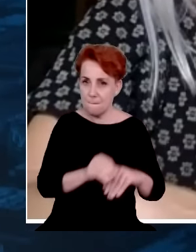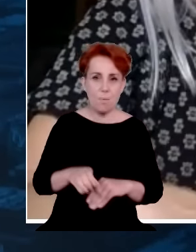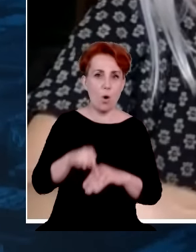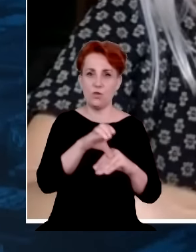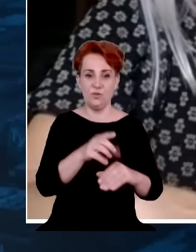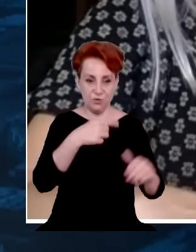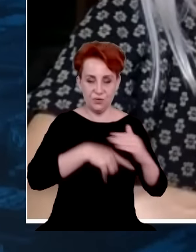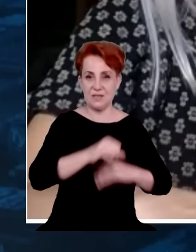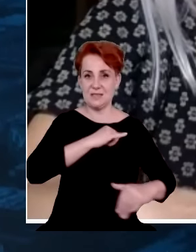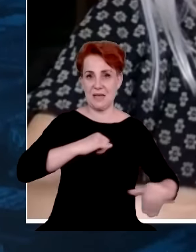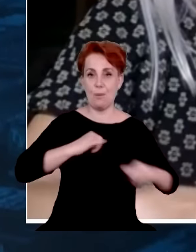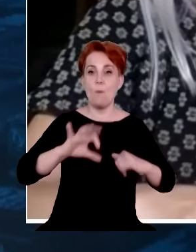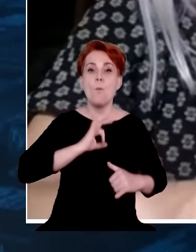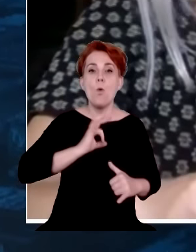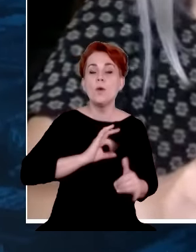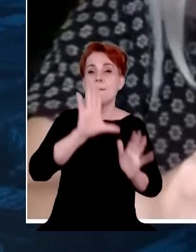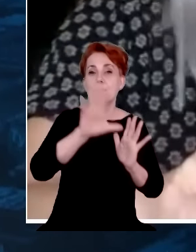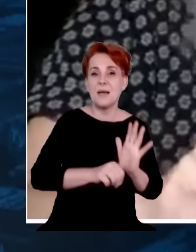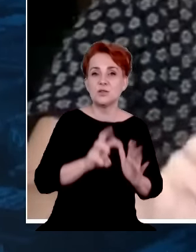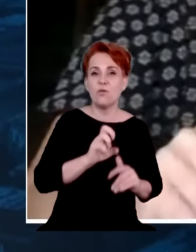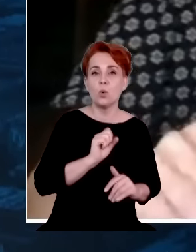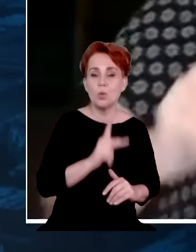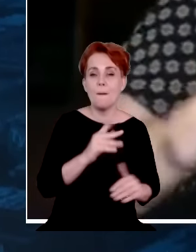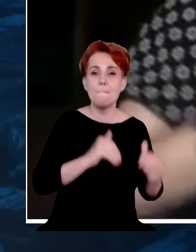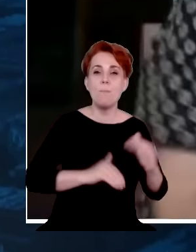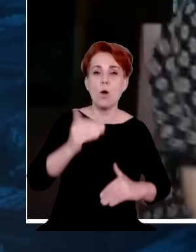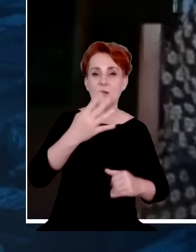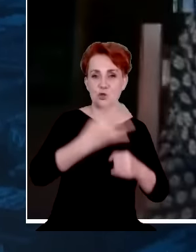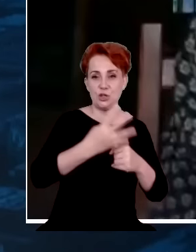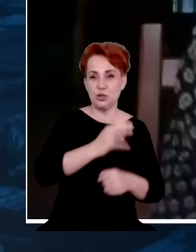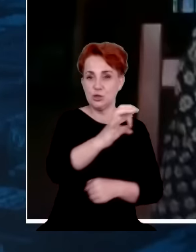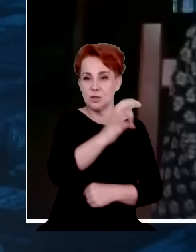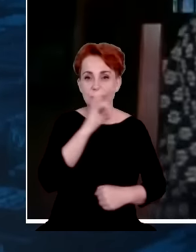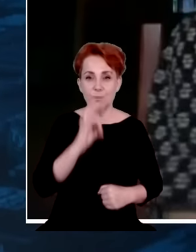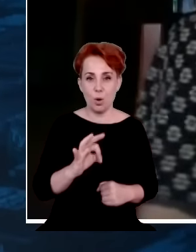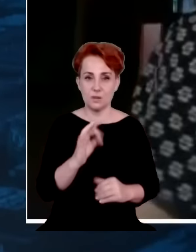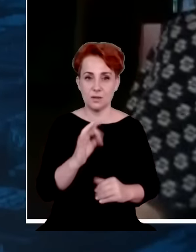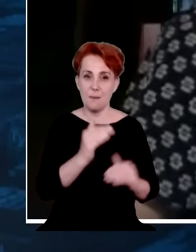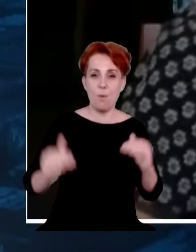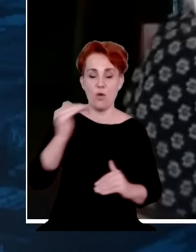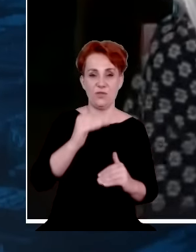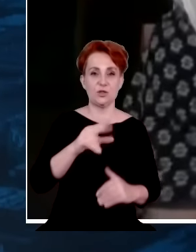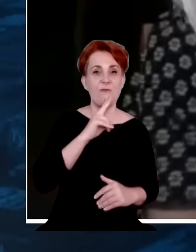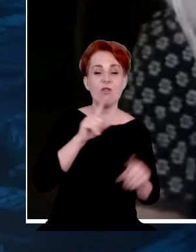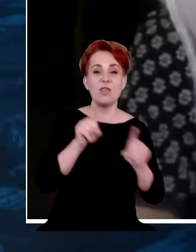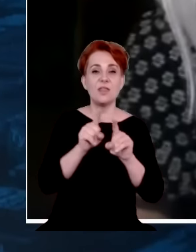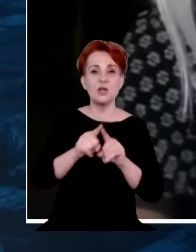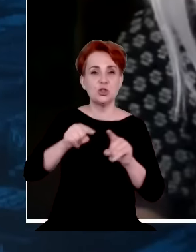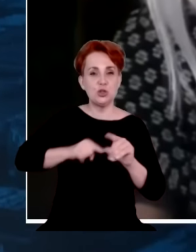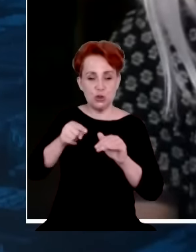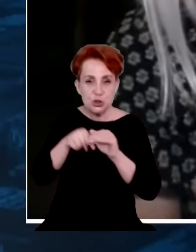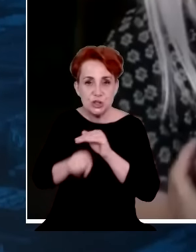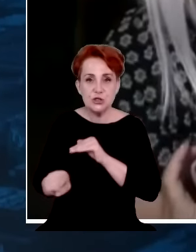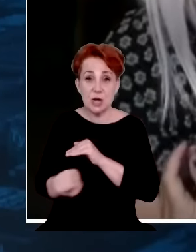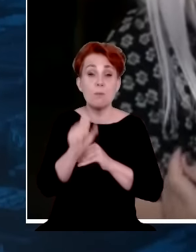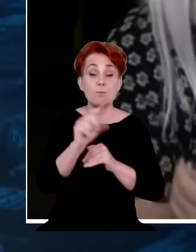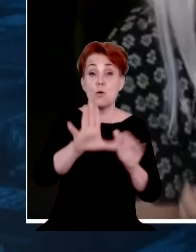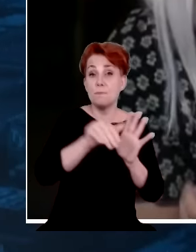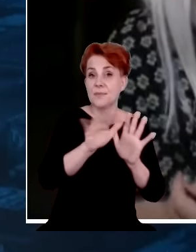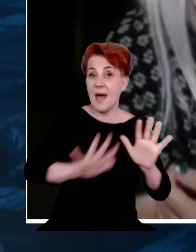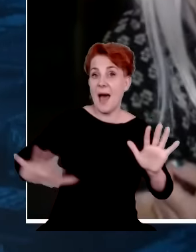mieście Włocławku ponad 40 proc podwyżka wody i ścieków są miasta w Polsce w których te podwyżki